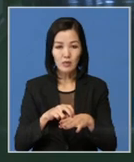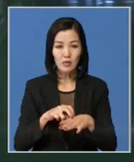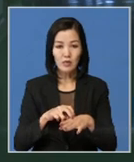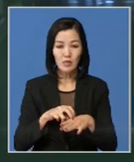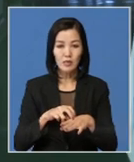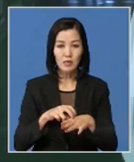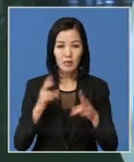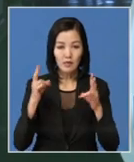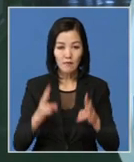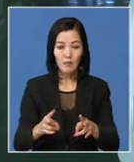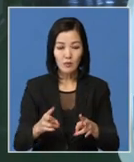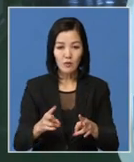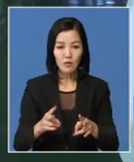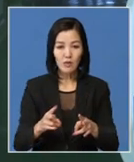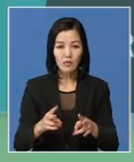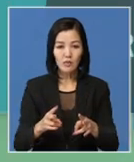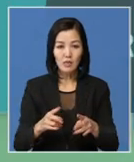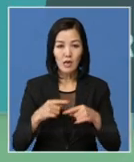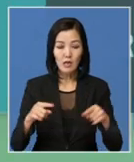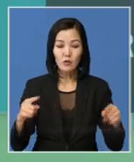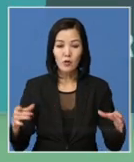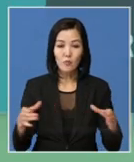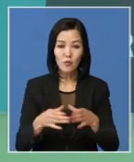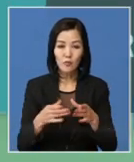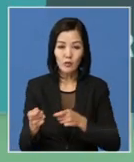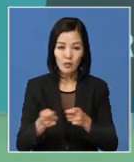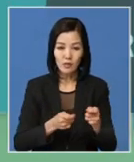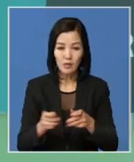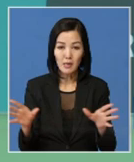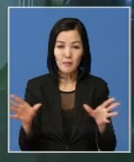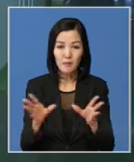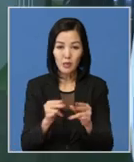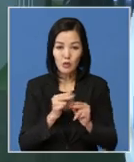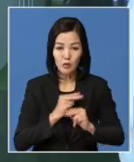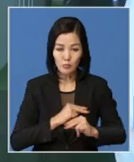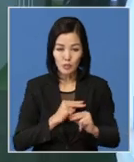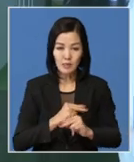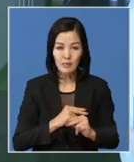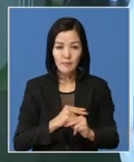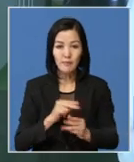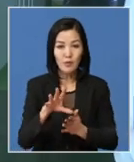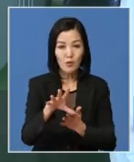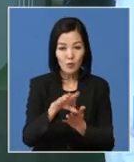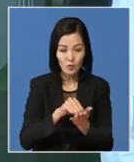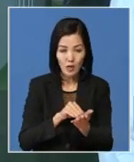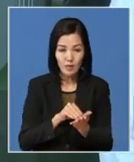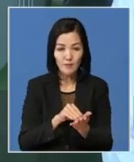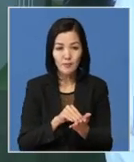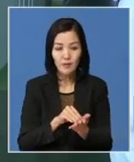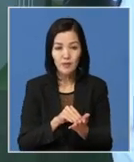травматологии и ортопедии. Бәріміз қуаныштымыз. Бірге Анарбек Монголханышпен бірге